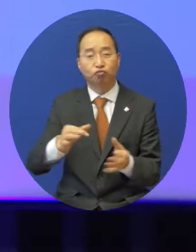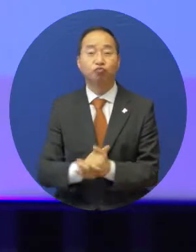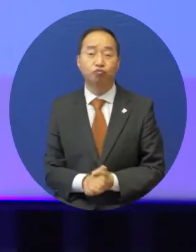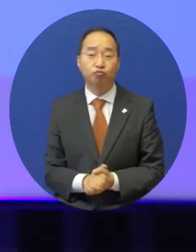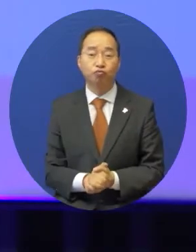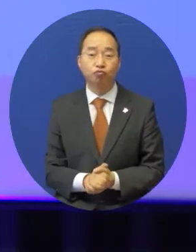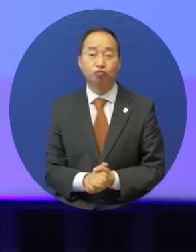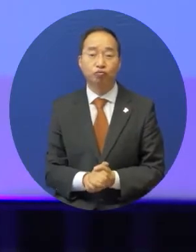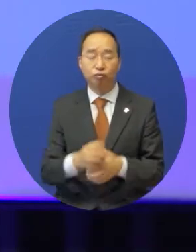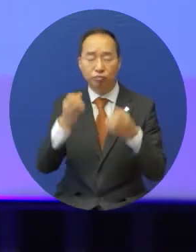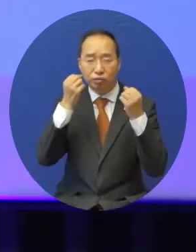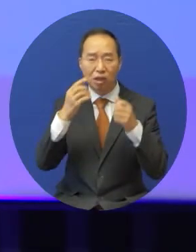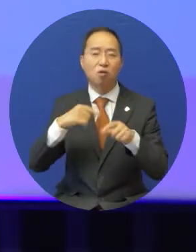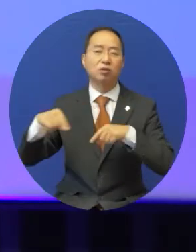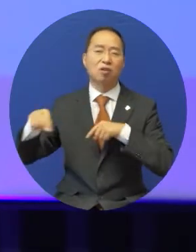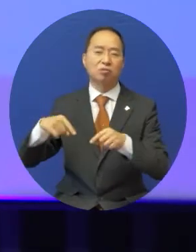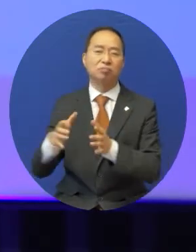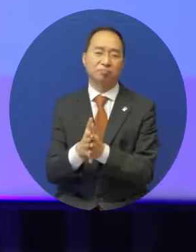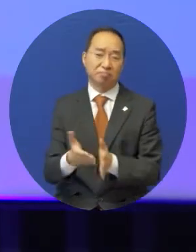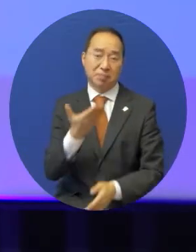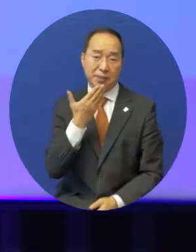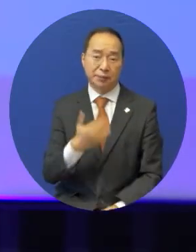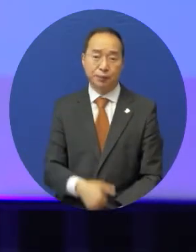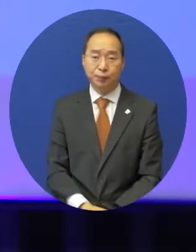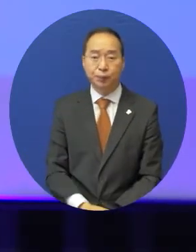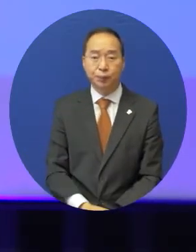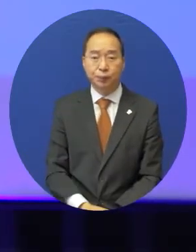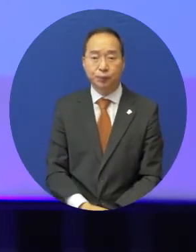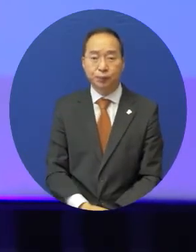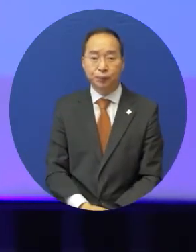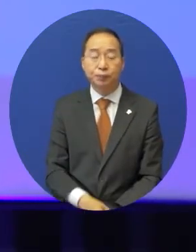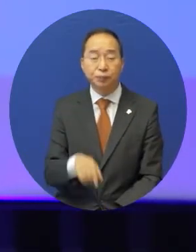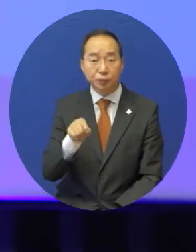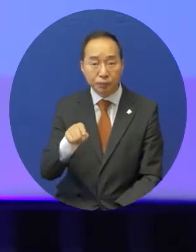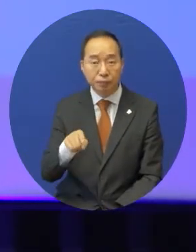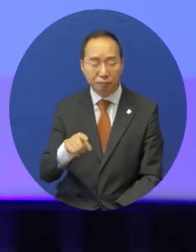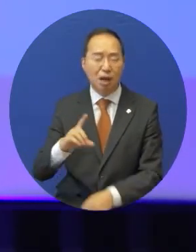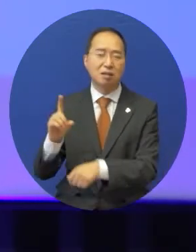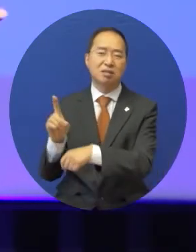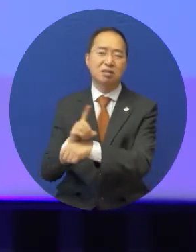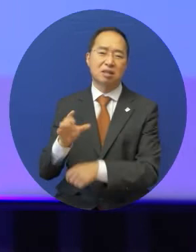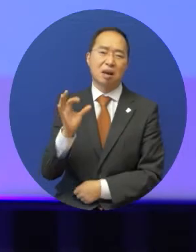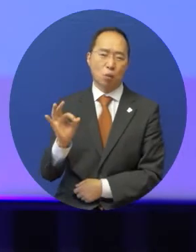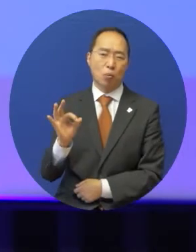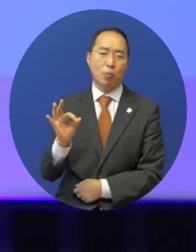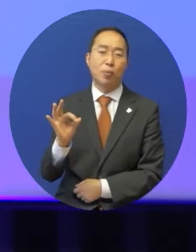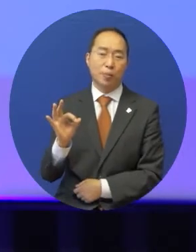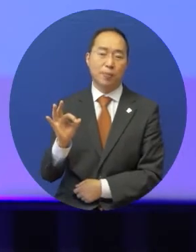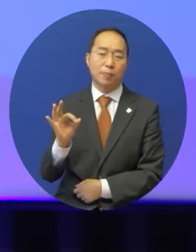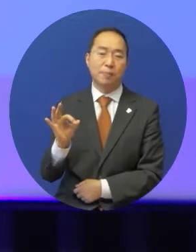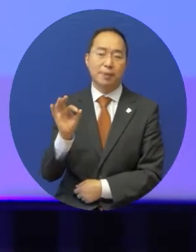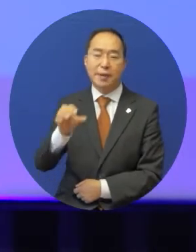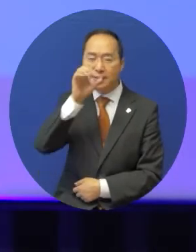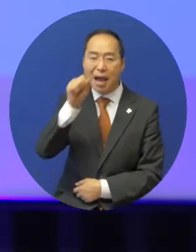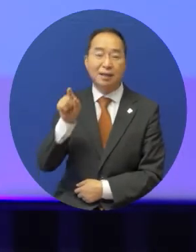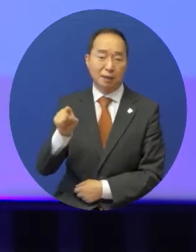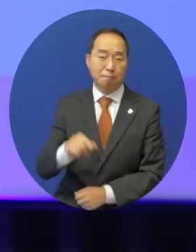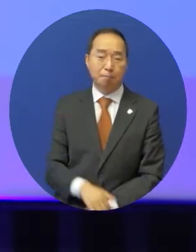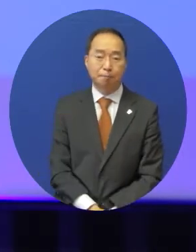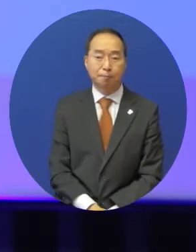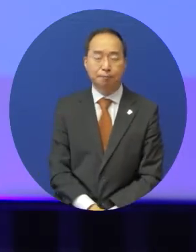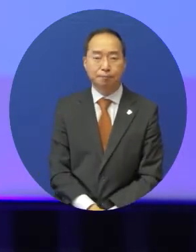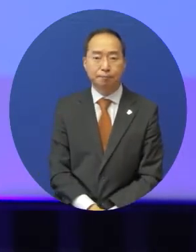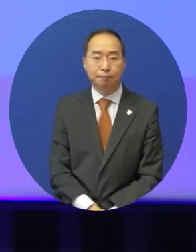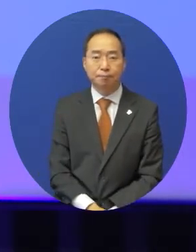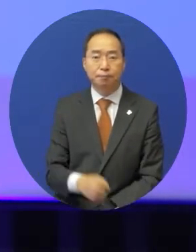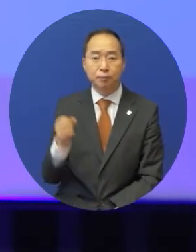주는 아주 정확한 새로운 정책을 만들 수 있는 거잖아요. 이런 것들이 다 디지털 머니의